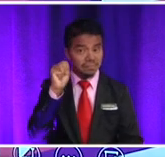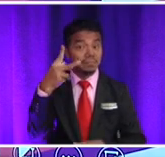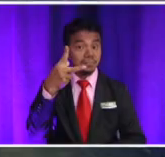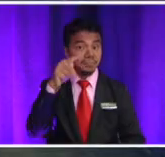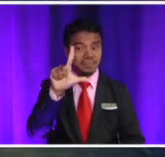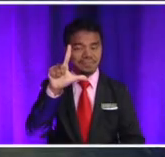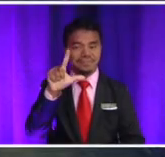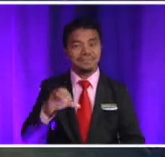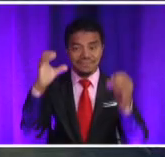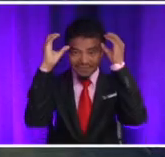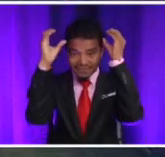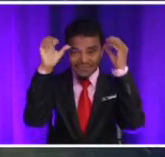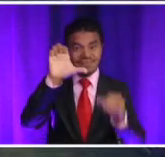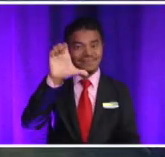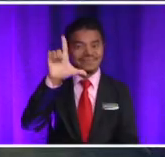yaitu